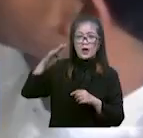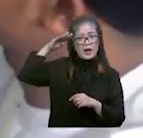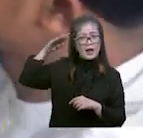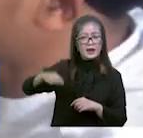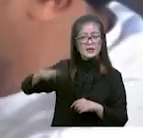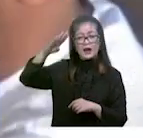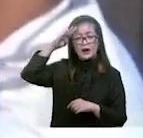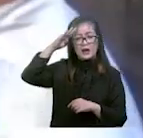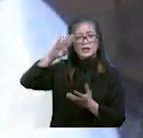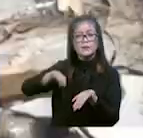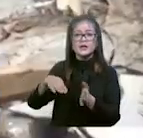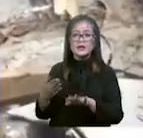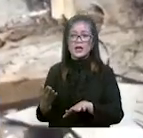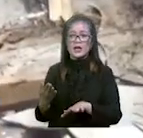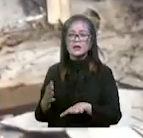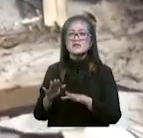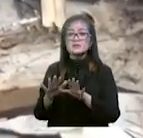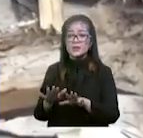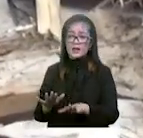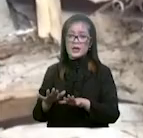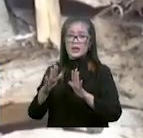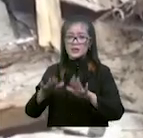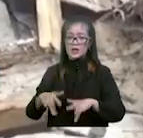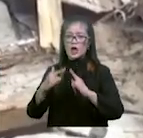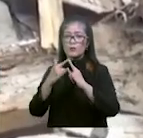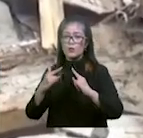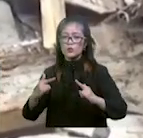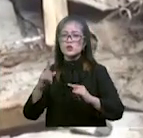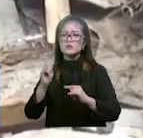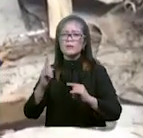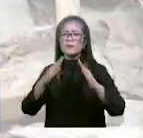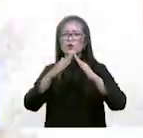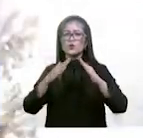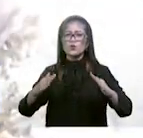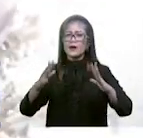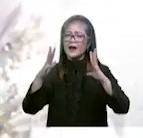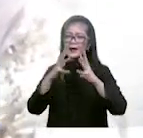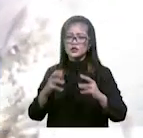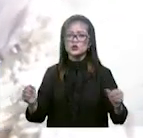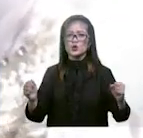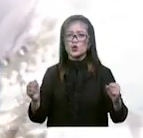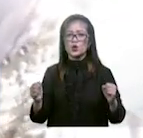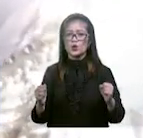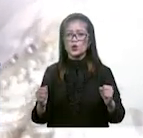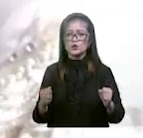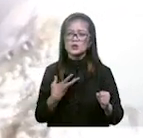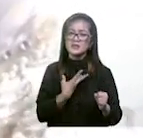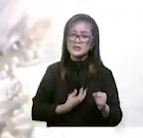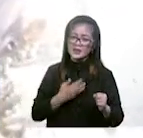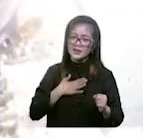masih menempati posko pengungsian karena rumah orang tua mereka hancur akibat gempa. Sedih juga ya,